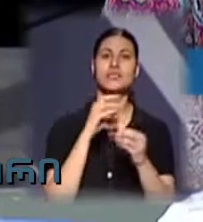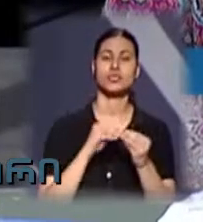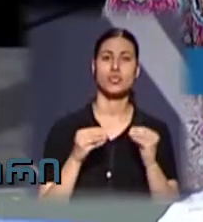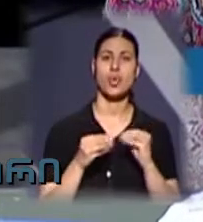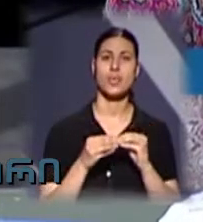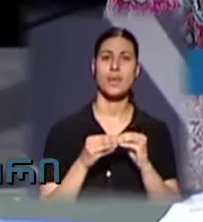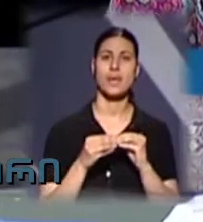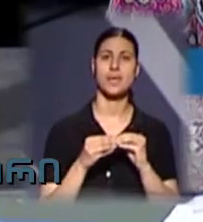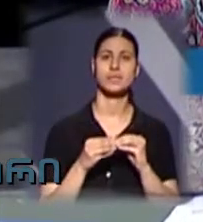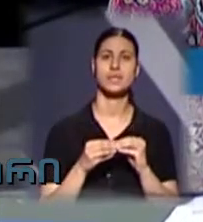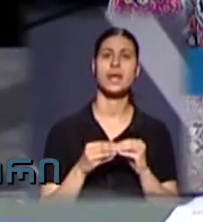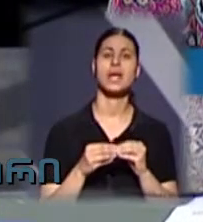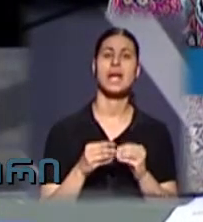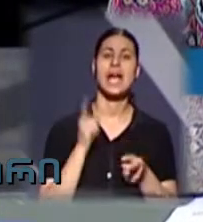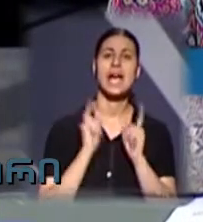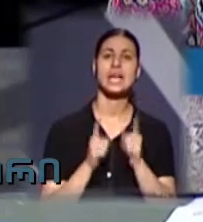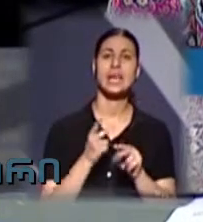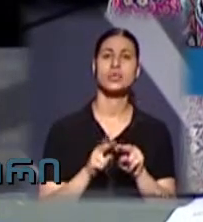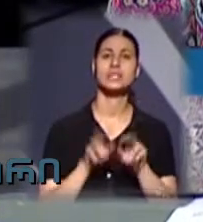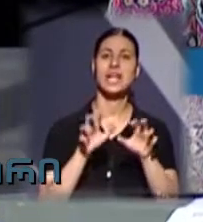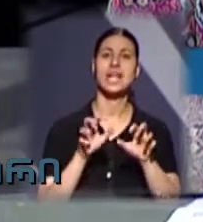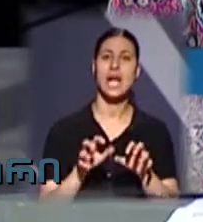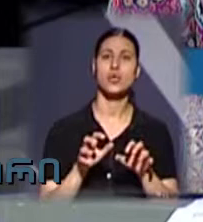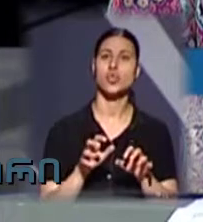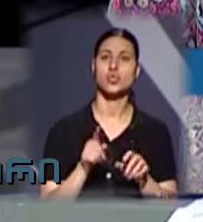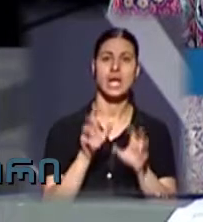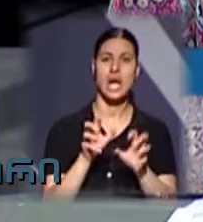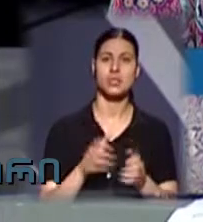პრობლემებს. ანუ რეალურად იქ კანონი საერთოდ არ